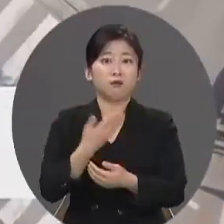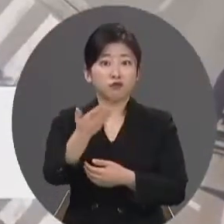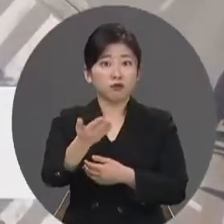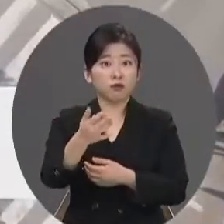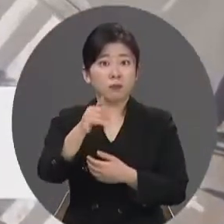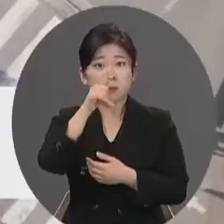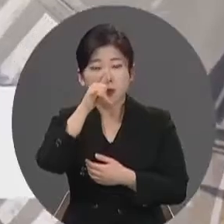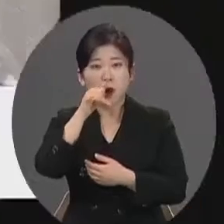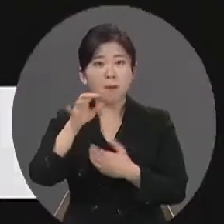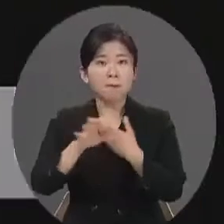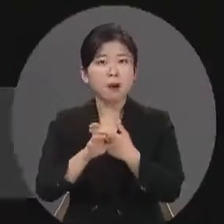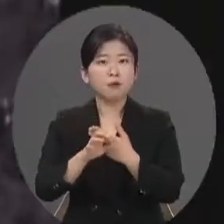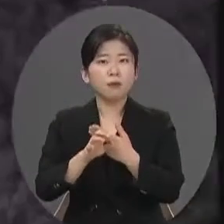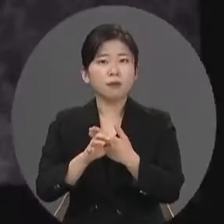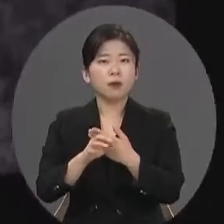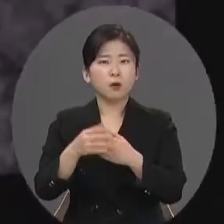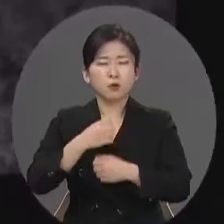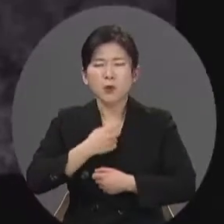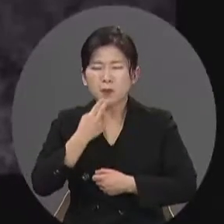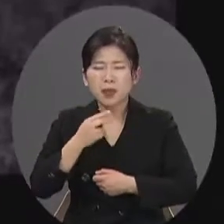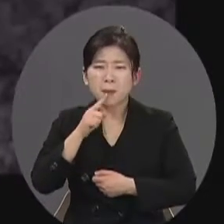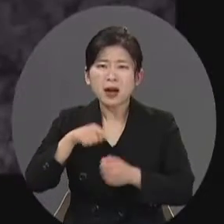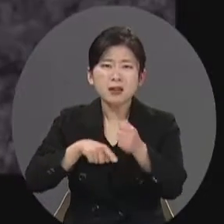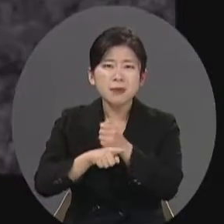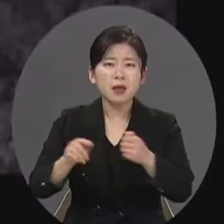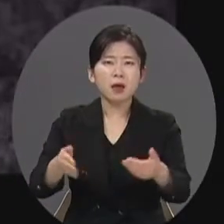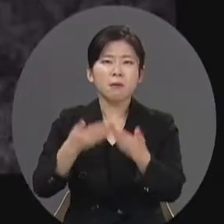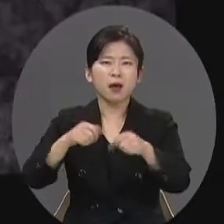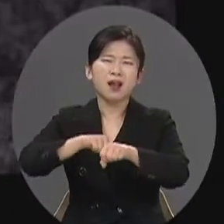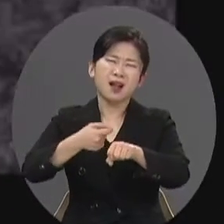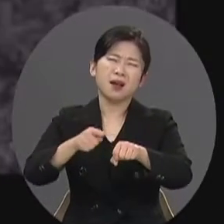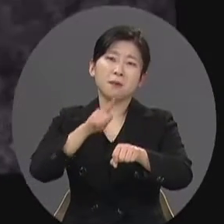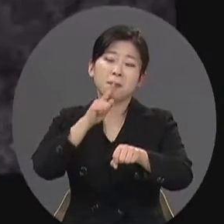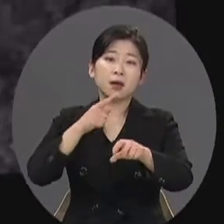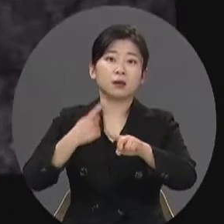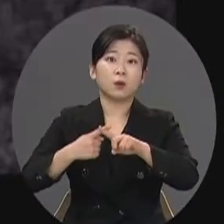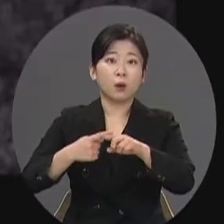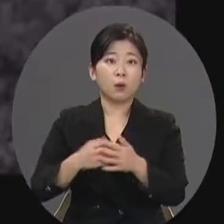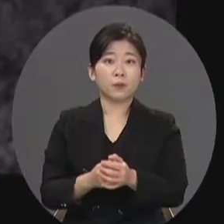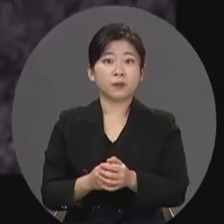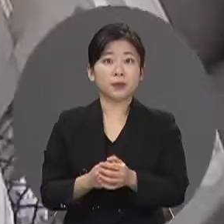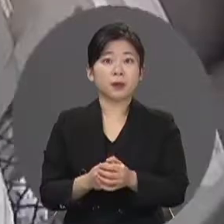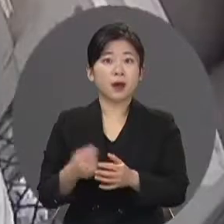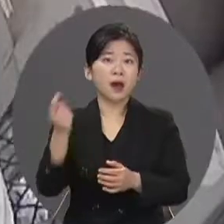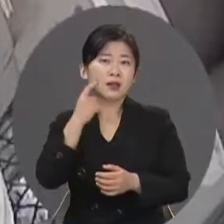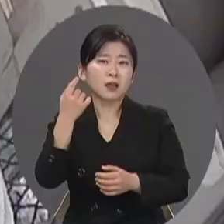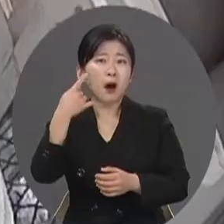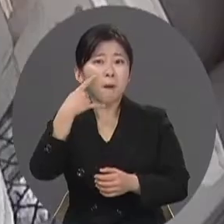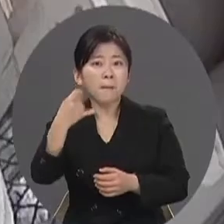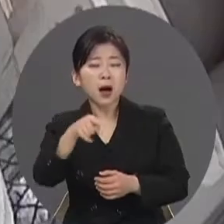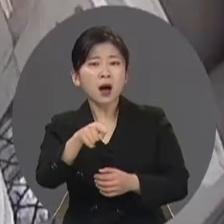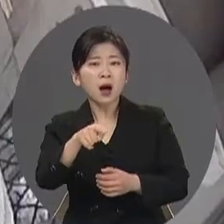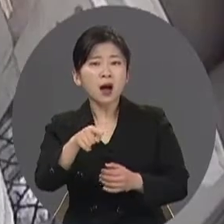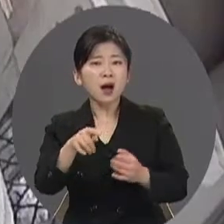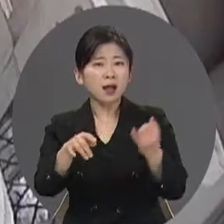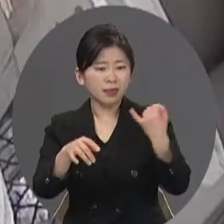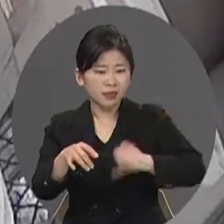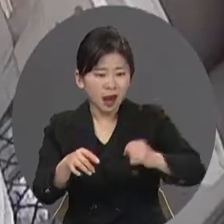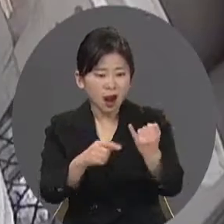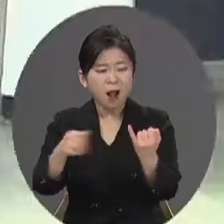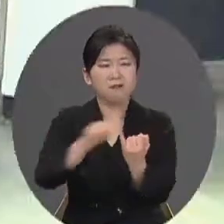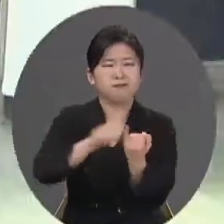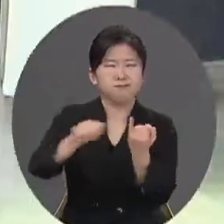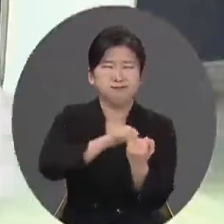있었기 때문에 지난 6월엔 계모가 13살인 의붓딸을 무참히 폭행에 숨지는 사건도 있었습니다